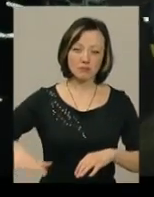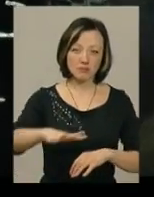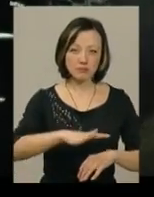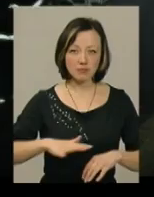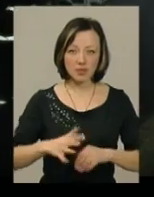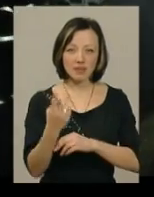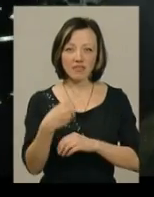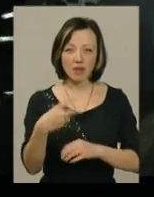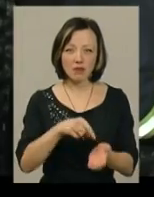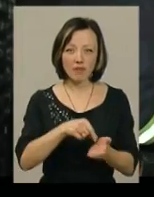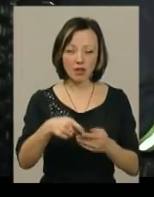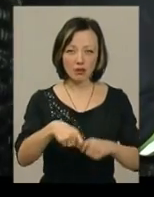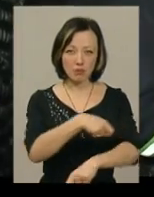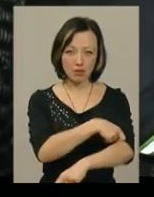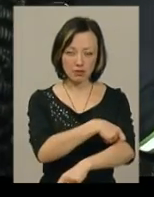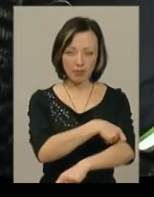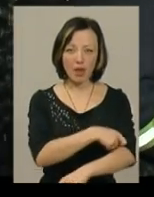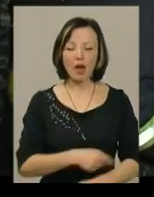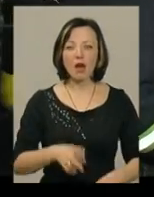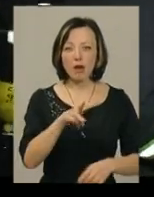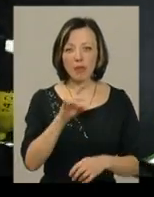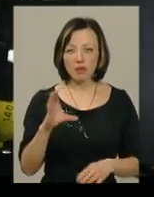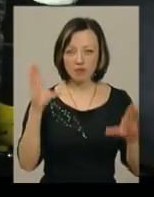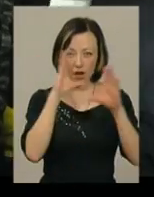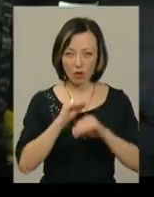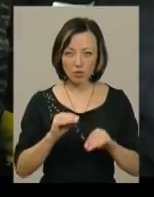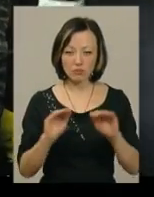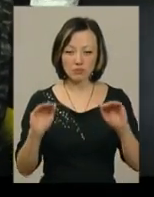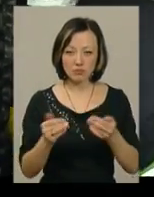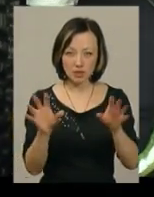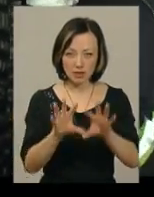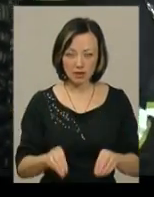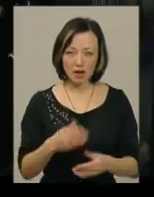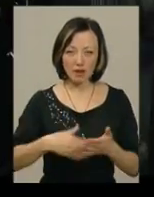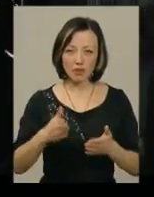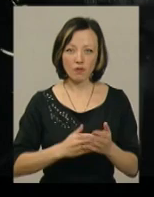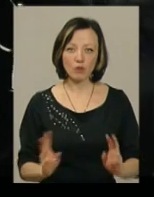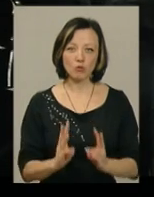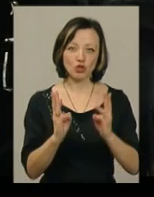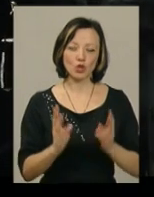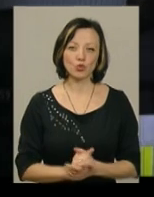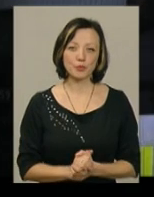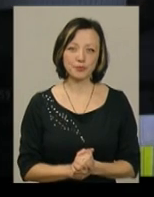територію площею 20 квадратних метрів. Надзвичайникам вдалося локалізувати та ліквідувати пожежу.